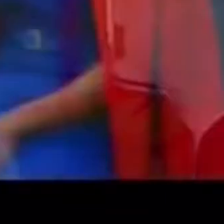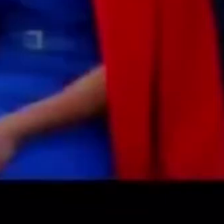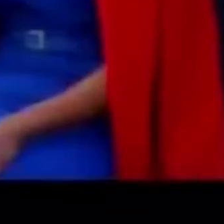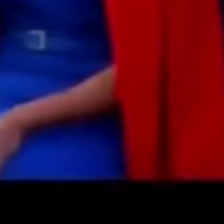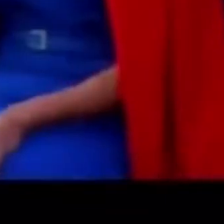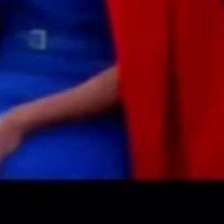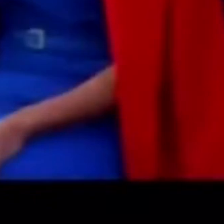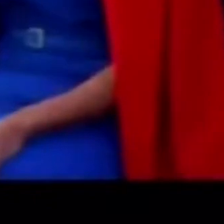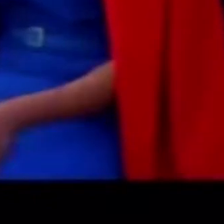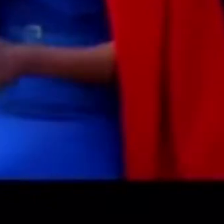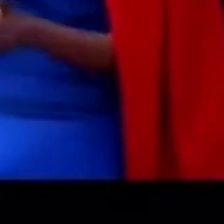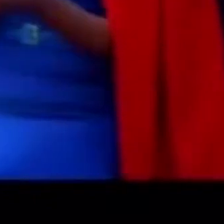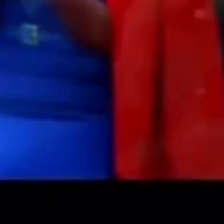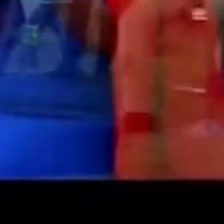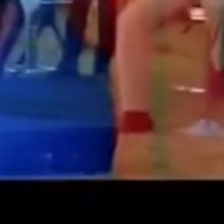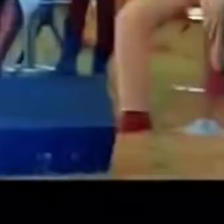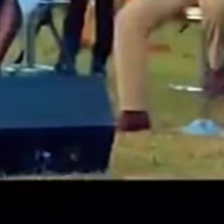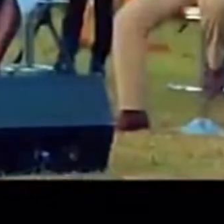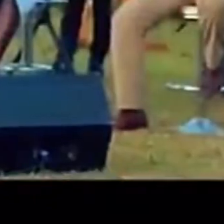mwiteni